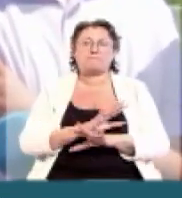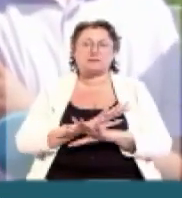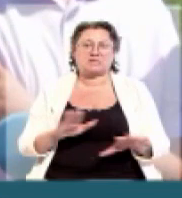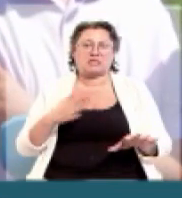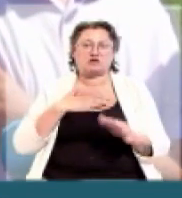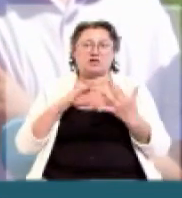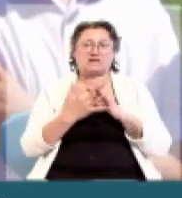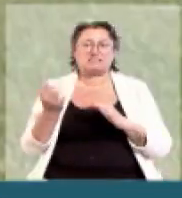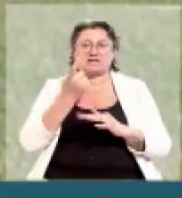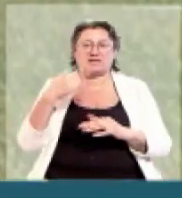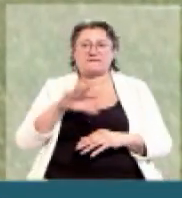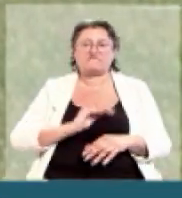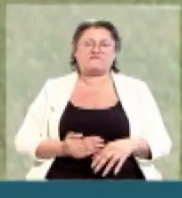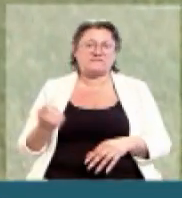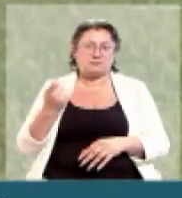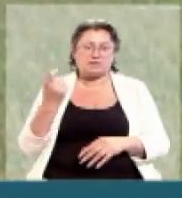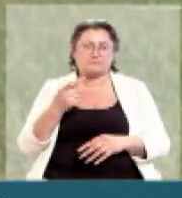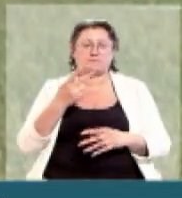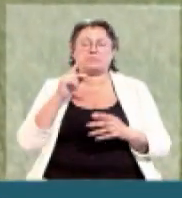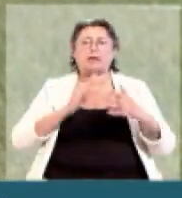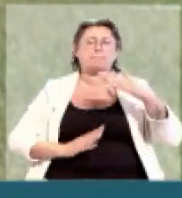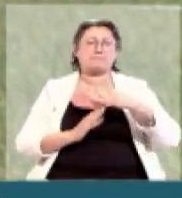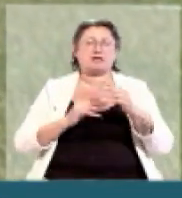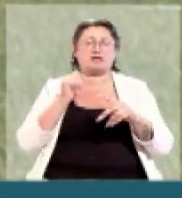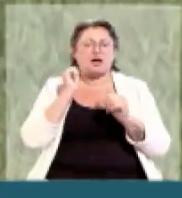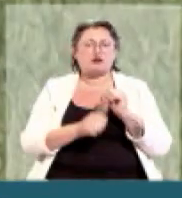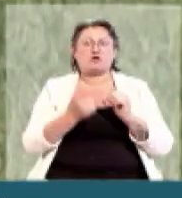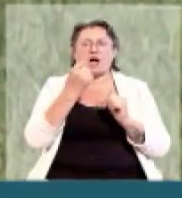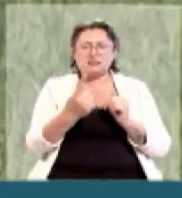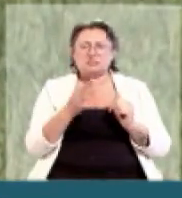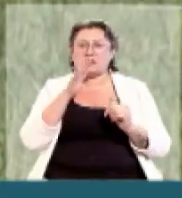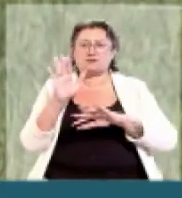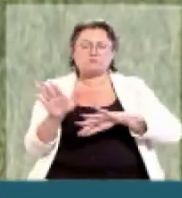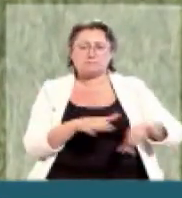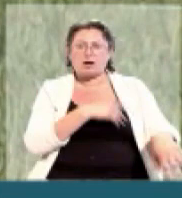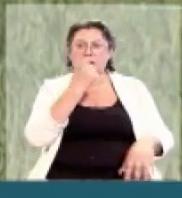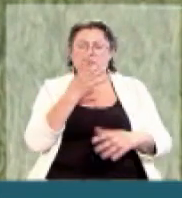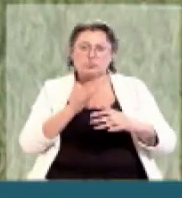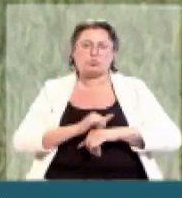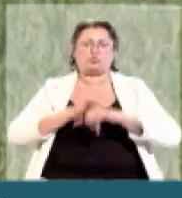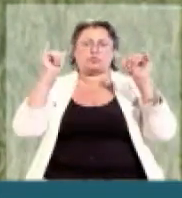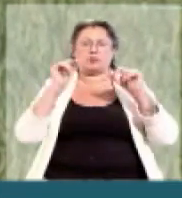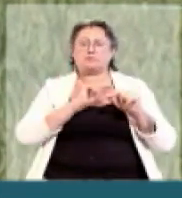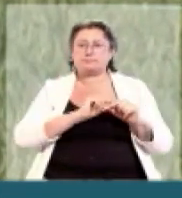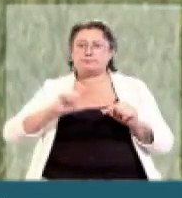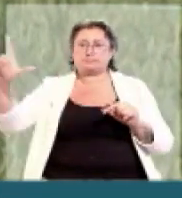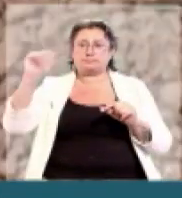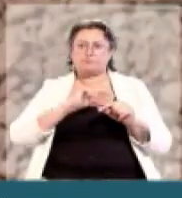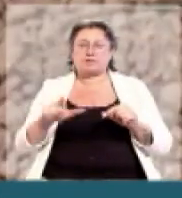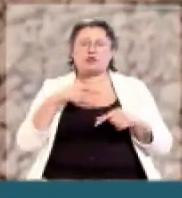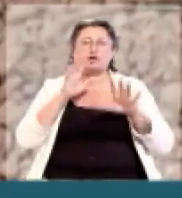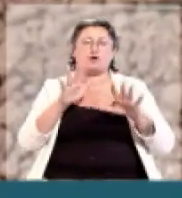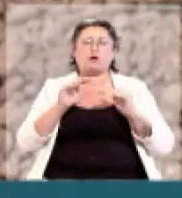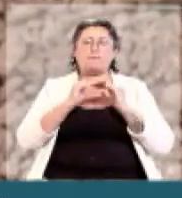наши крестьяне, наши фермеры. Пик активности саранчи приходится на каждые 11 лет. При этом атакуют они не только посевные площади, но и